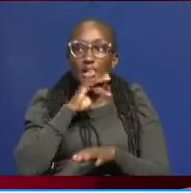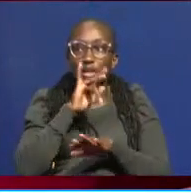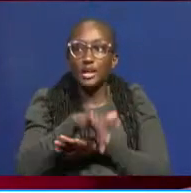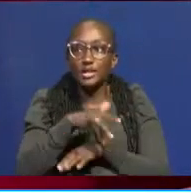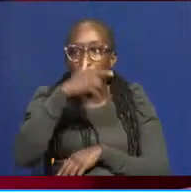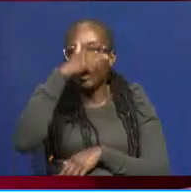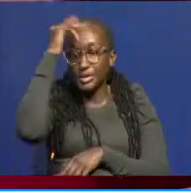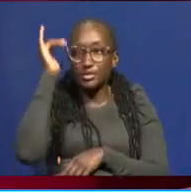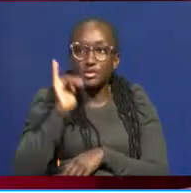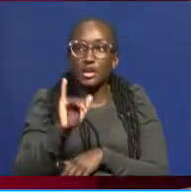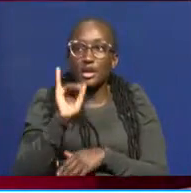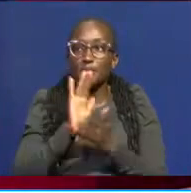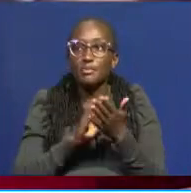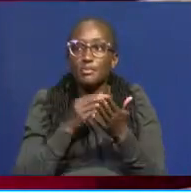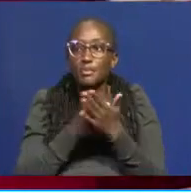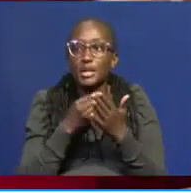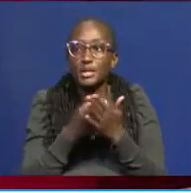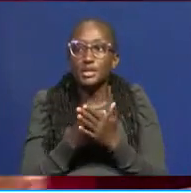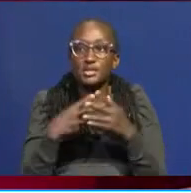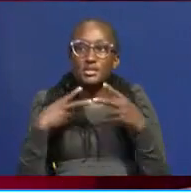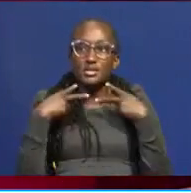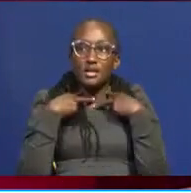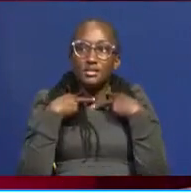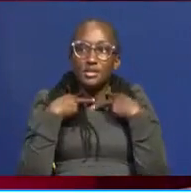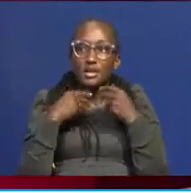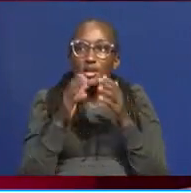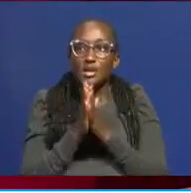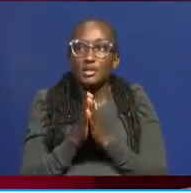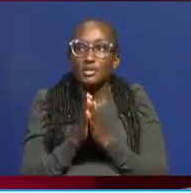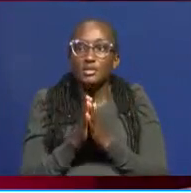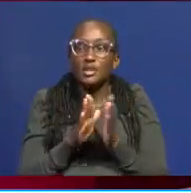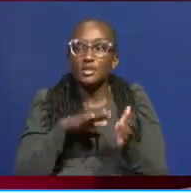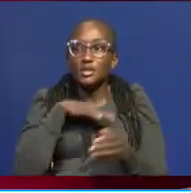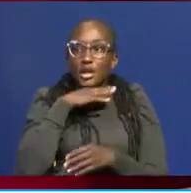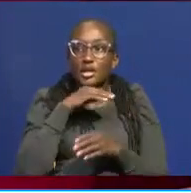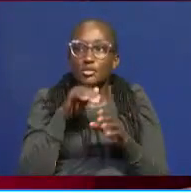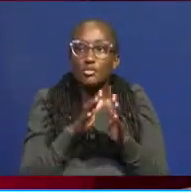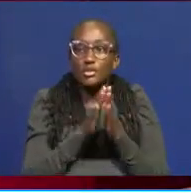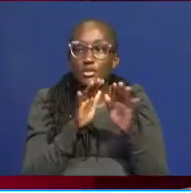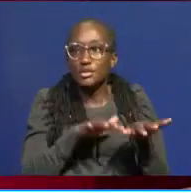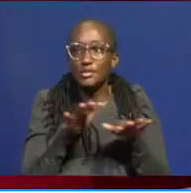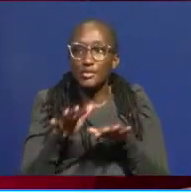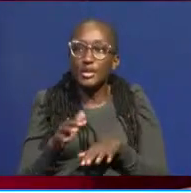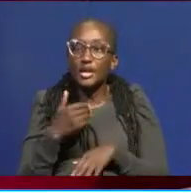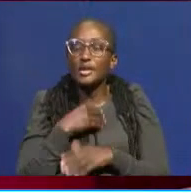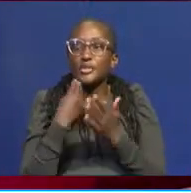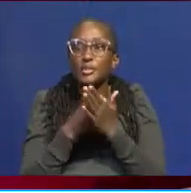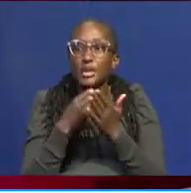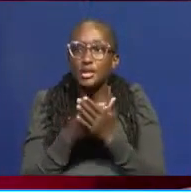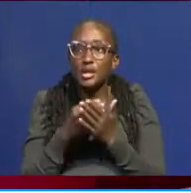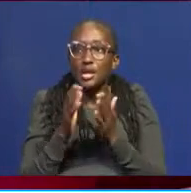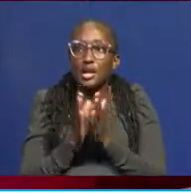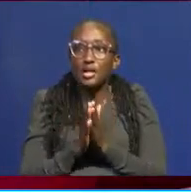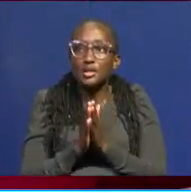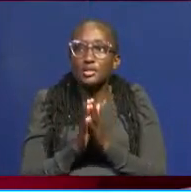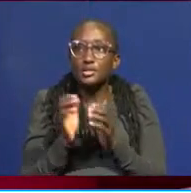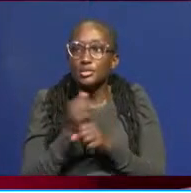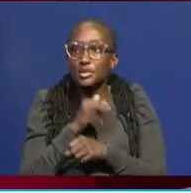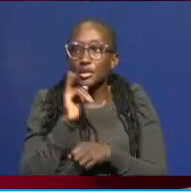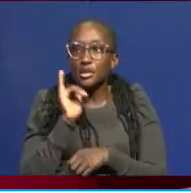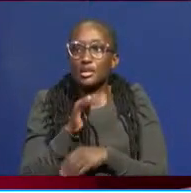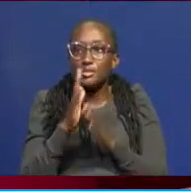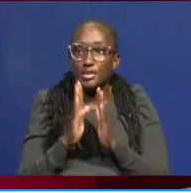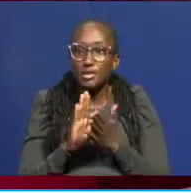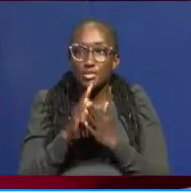mapema kwa sababu pesa zao hawawezi kuzifikia, na hali wanakufa na dhiki ya kwamba pesa zao ziko na hawawezi kuzifikia na mtu amekuwa